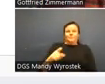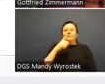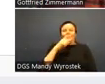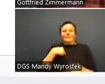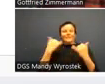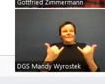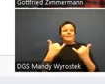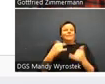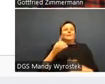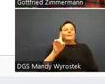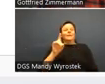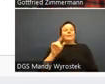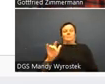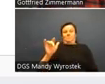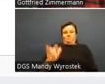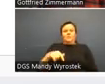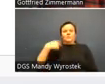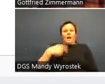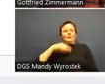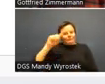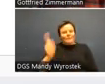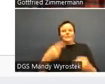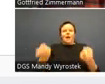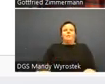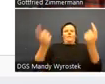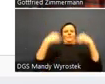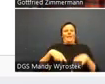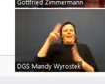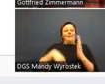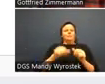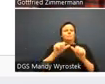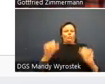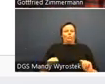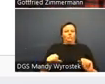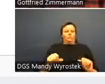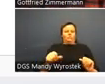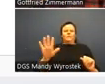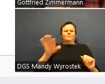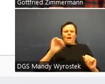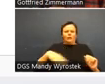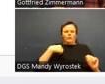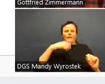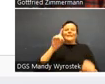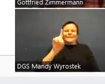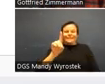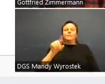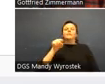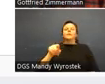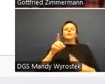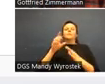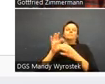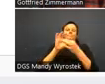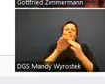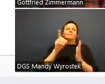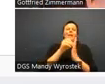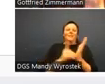Wenn ich den Lesemodus möchte, war mein Fehler, muss ich zuerst F drücken, der Ansicht. Ich muss mich also von oben nach unten